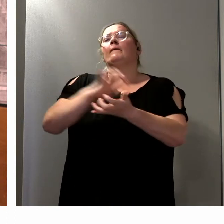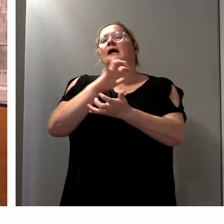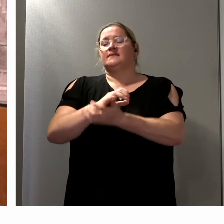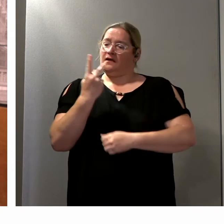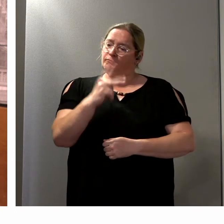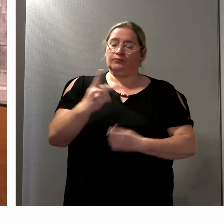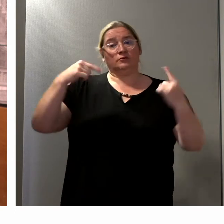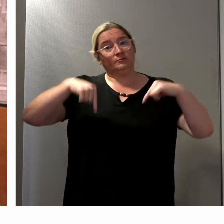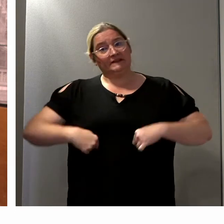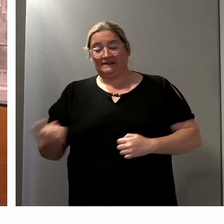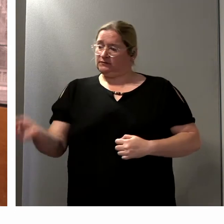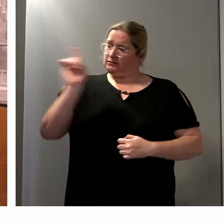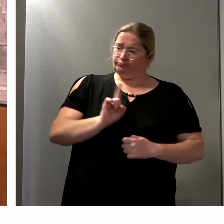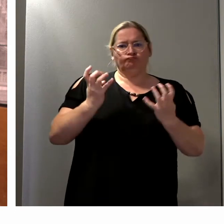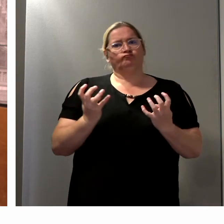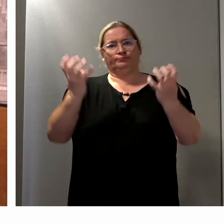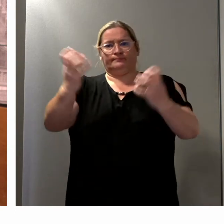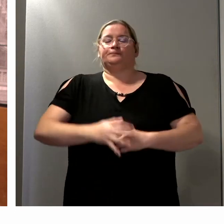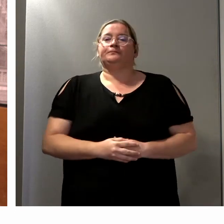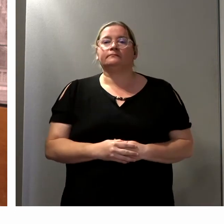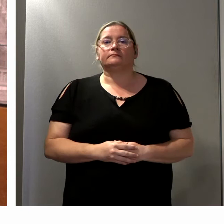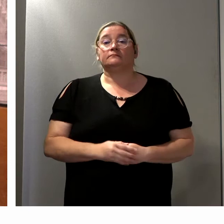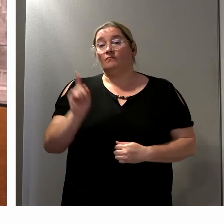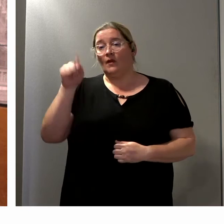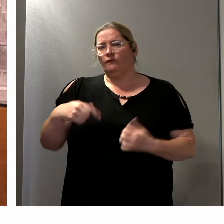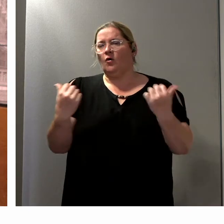sorte qu'elle puisse être absolument